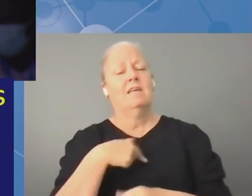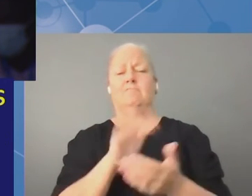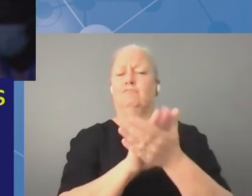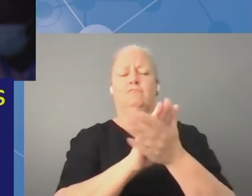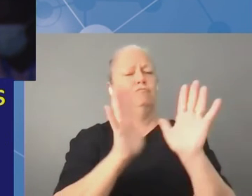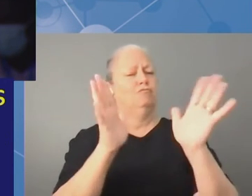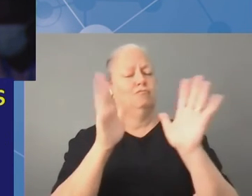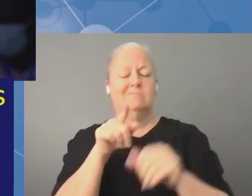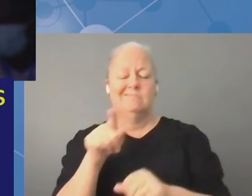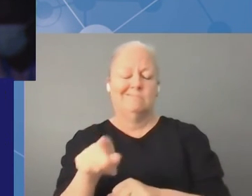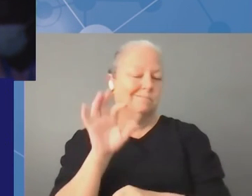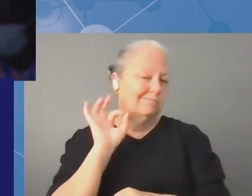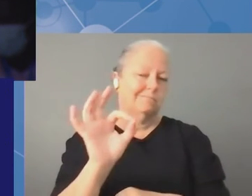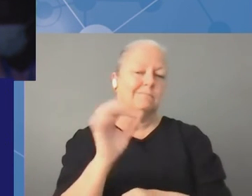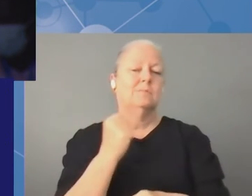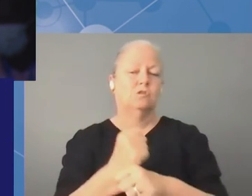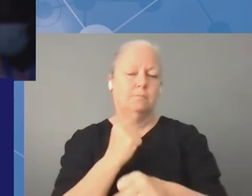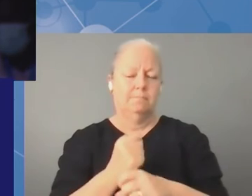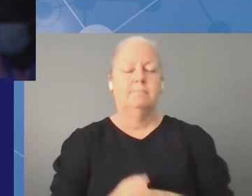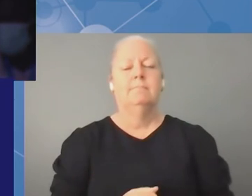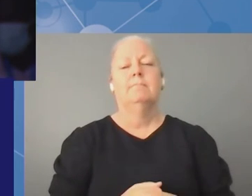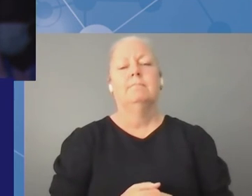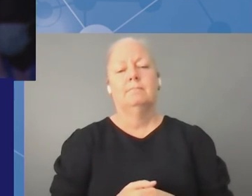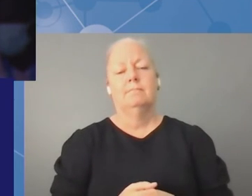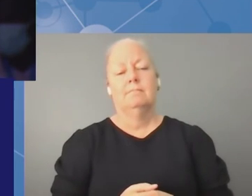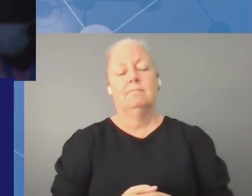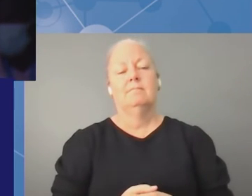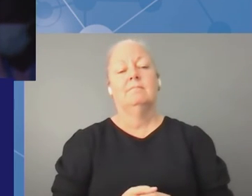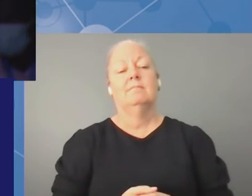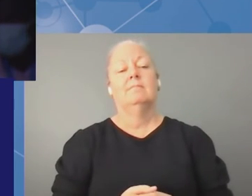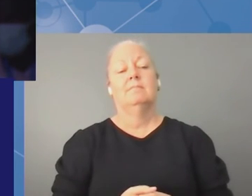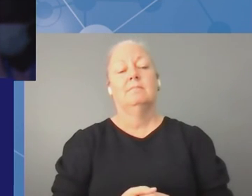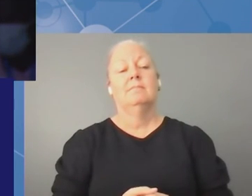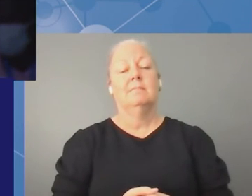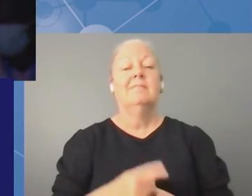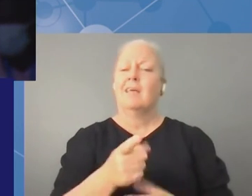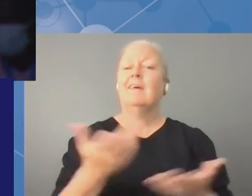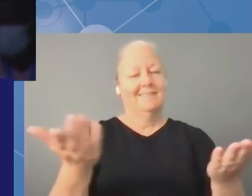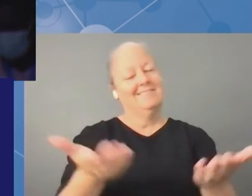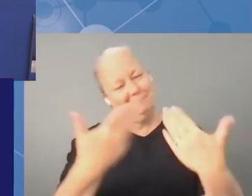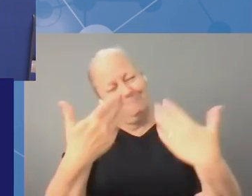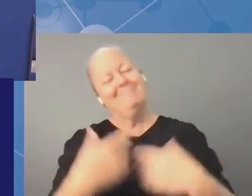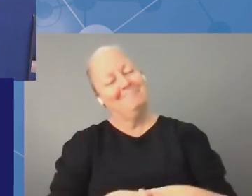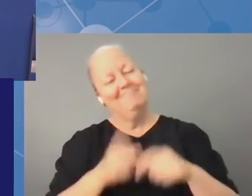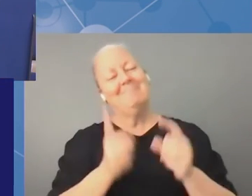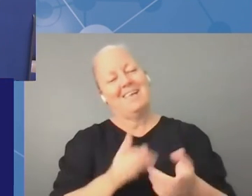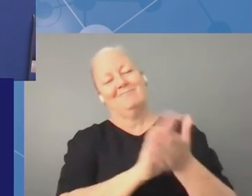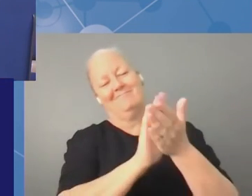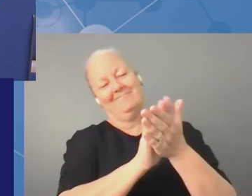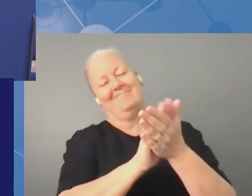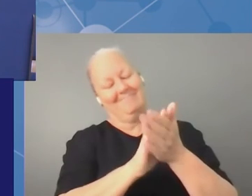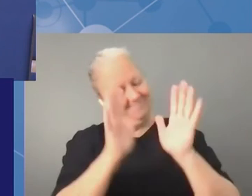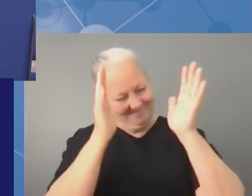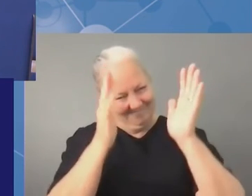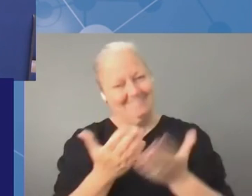мы действительно отдаем большой поклон Сарине и ее команде. Да,